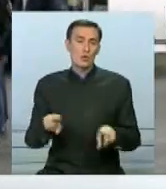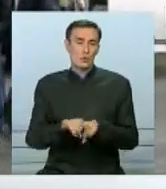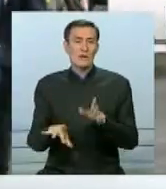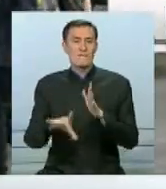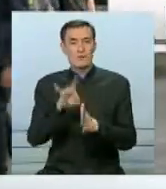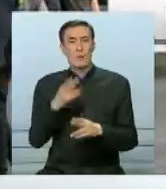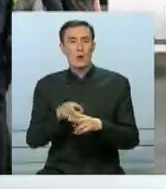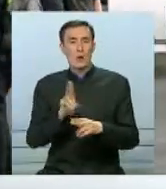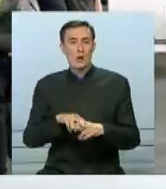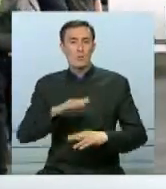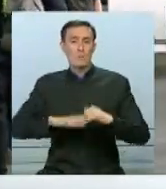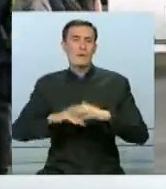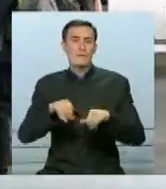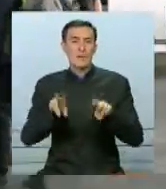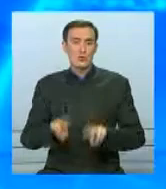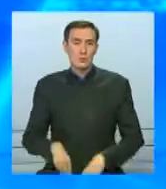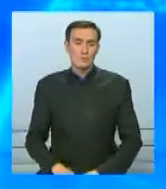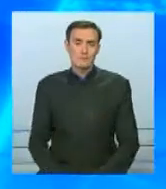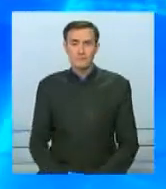эту профессию.